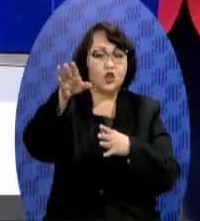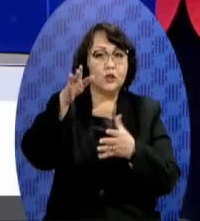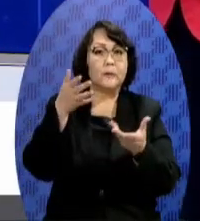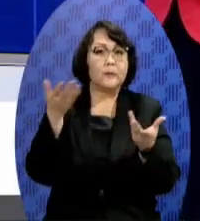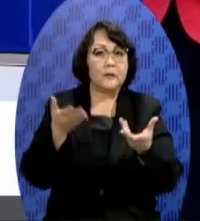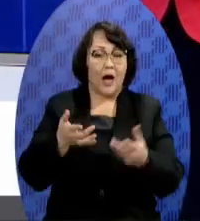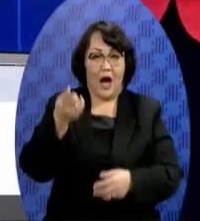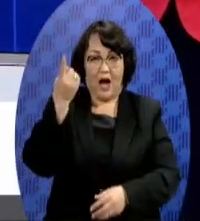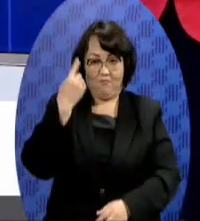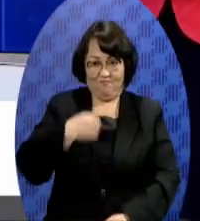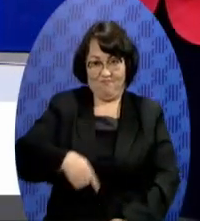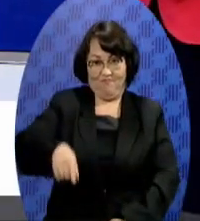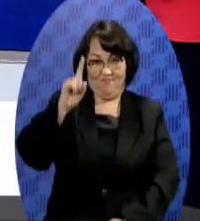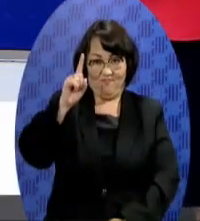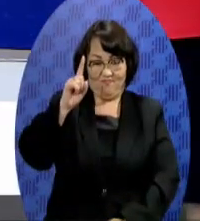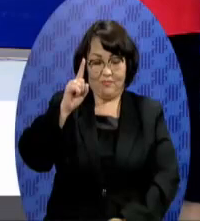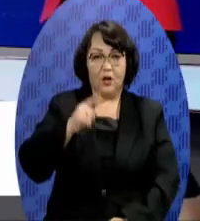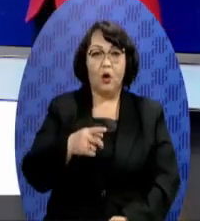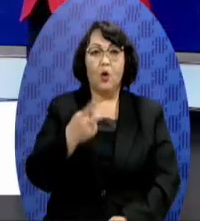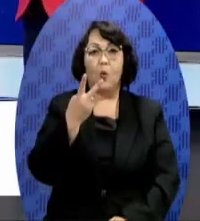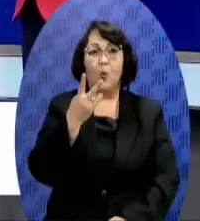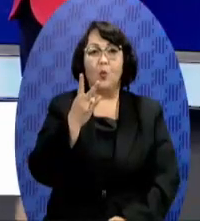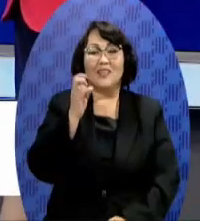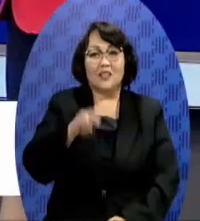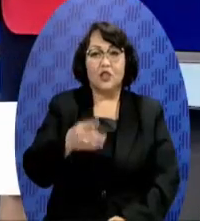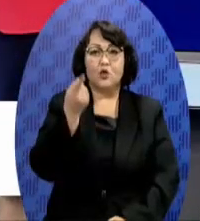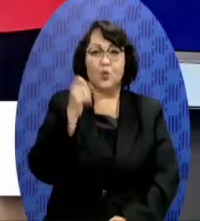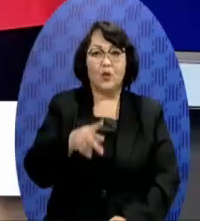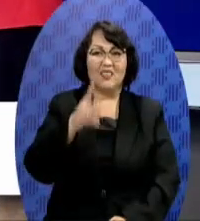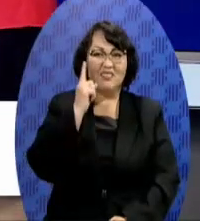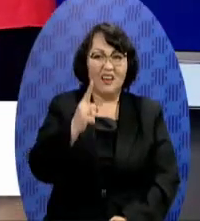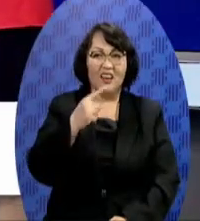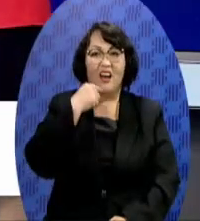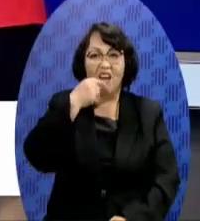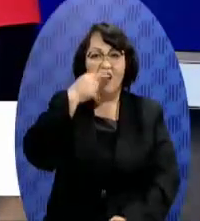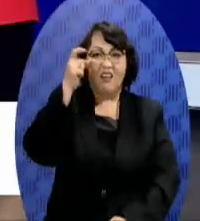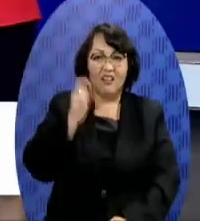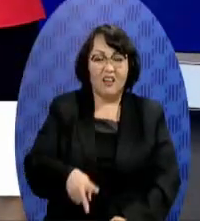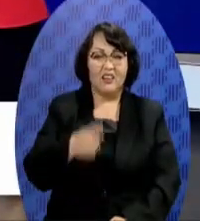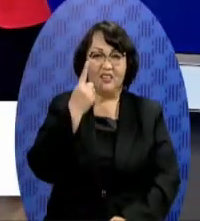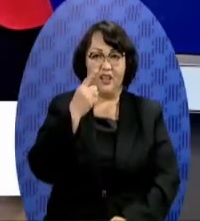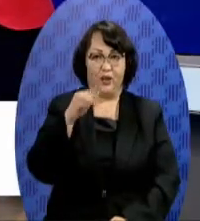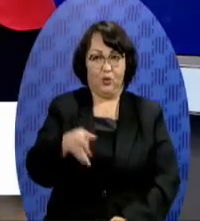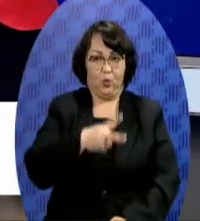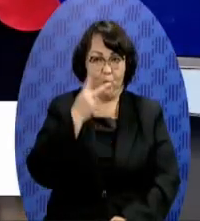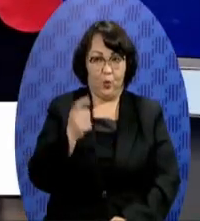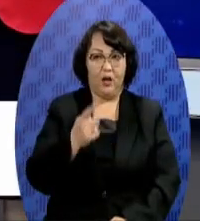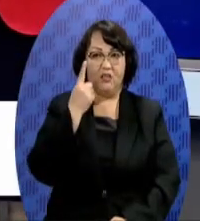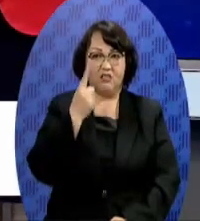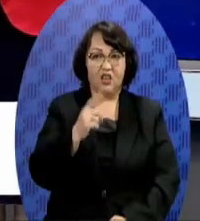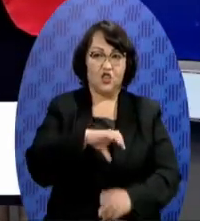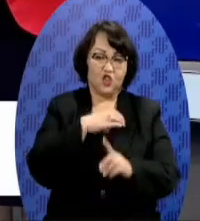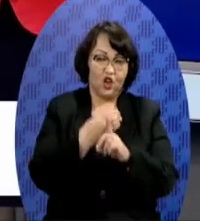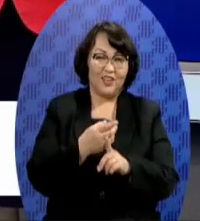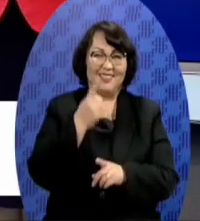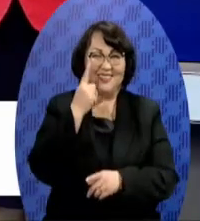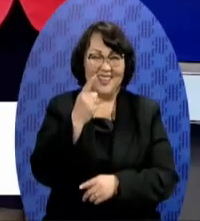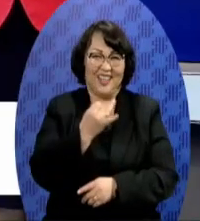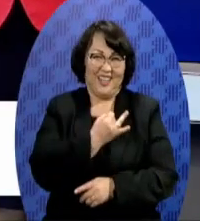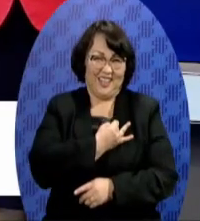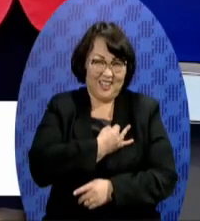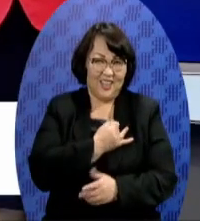хараанд үнэт зүйлийг багтааж байгаа юм. За энд бол нэг хэл, нэг түүх, нэг соёл, нэг итгэл үнэмшил багтаж байгаа юм. За энэ бүхний гаргаж ирэхийн